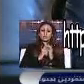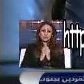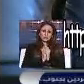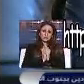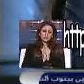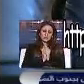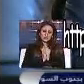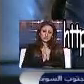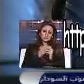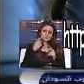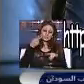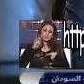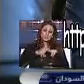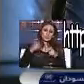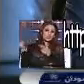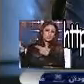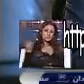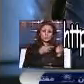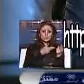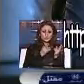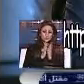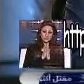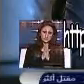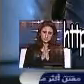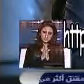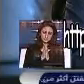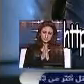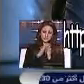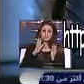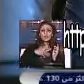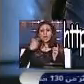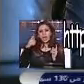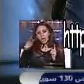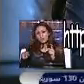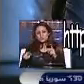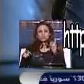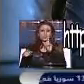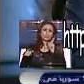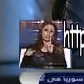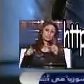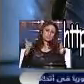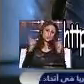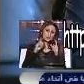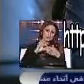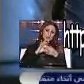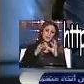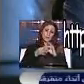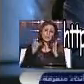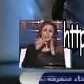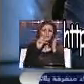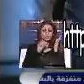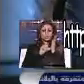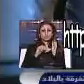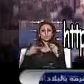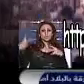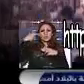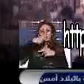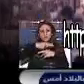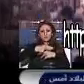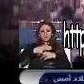عشان نستقبل ضيوفنا المؤيدين والمعارضين لتأسيسية الدستور بعد الفصل.